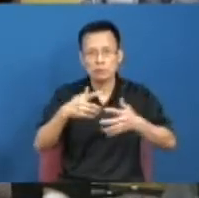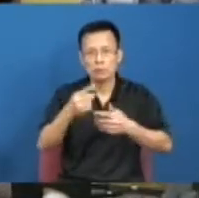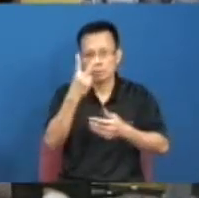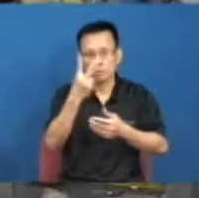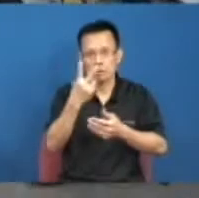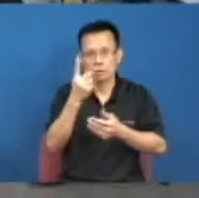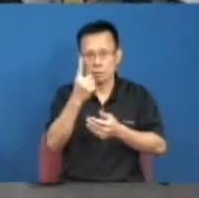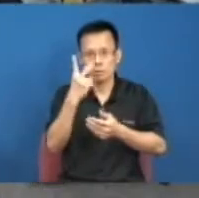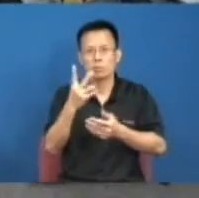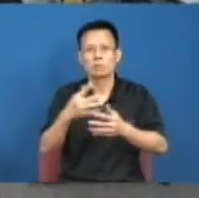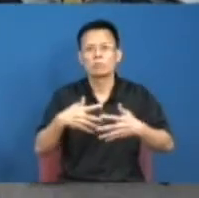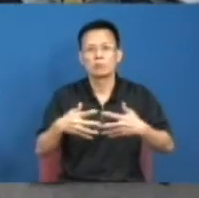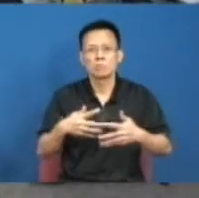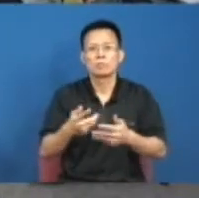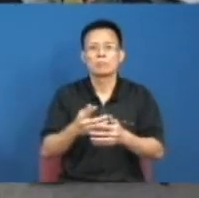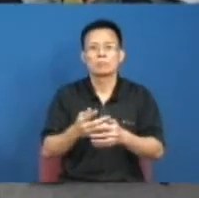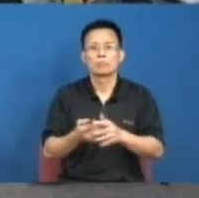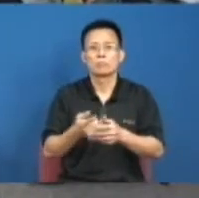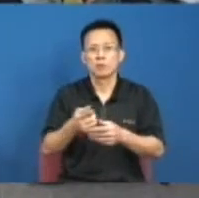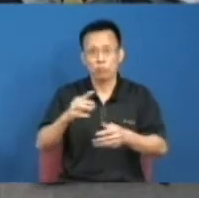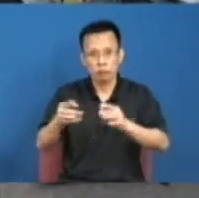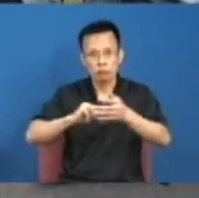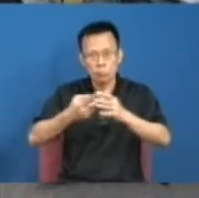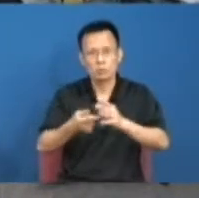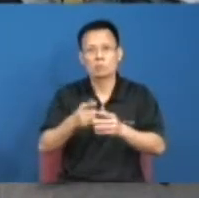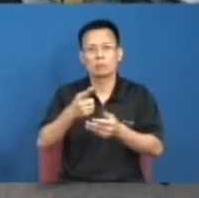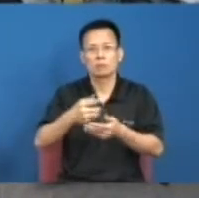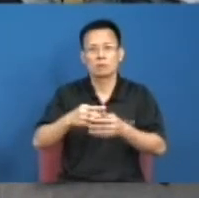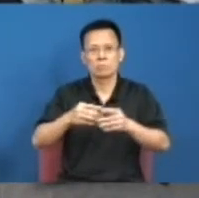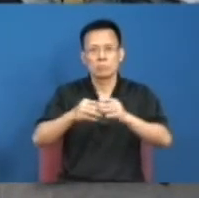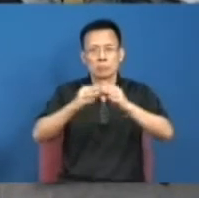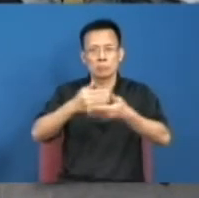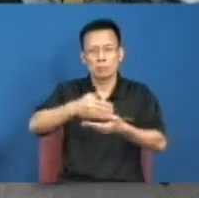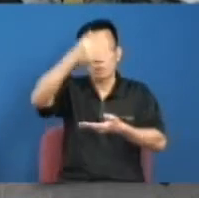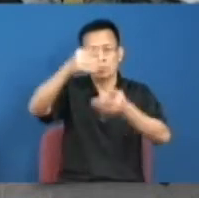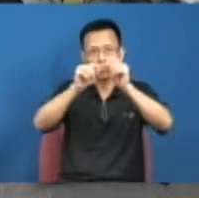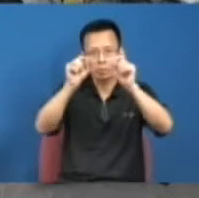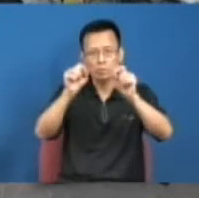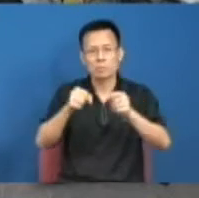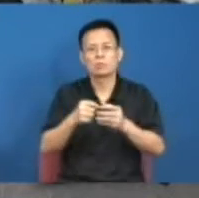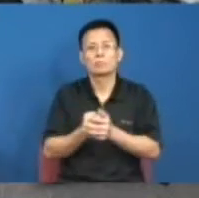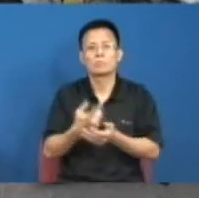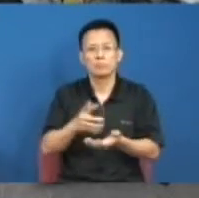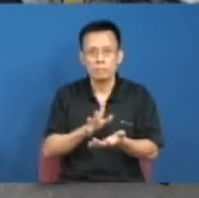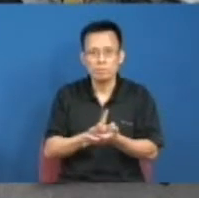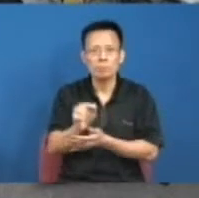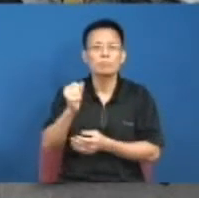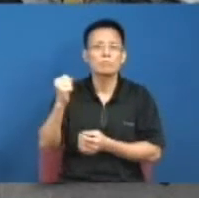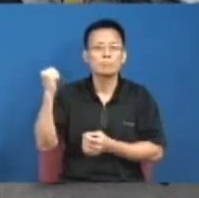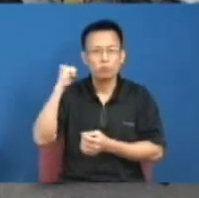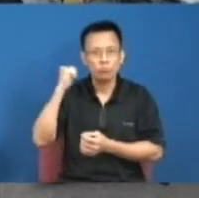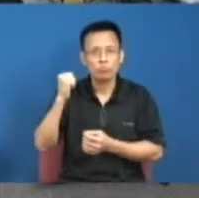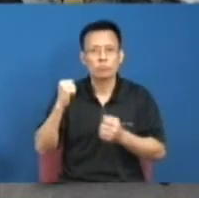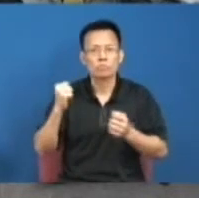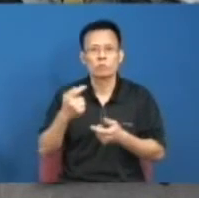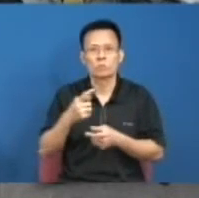論上，如果要維修或者復修一間大廈，其實需要面對嘅問題啫嘛。因為我哋專業好處就係我哋咧就有十個八個啲